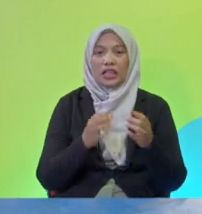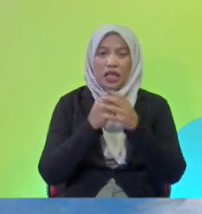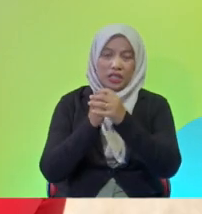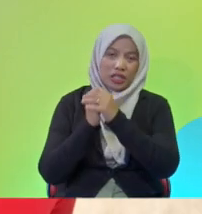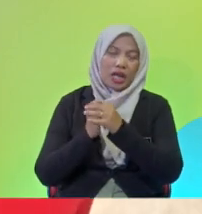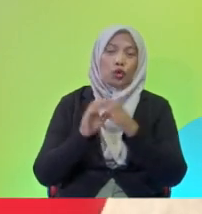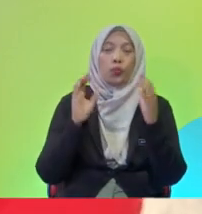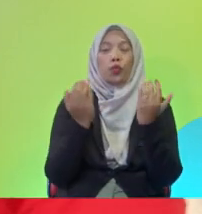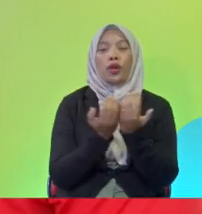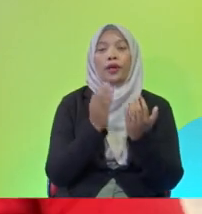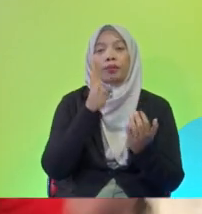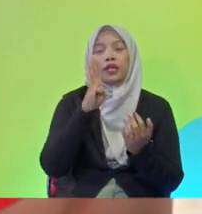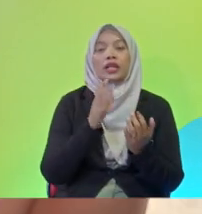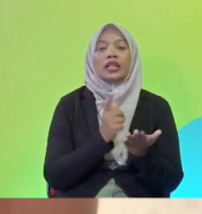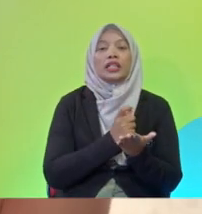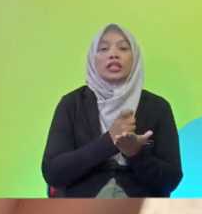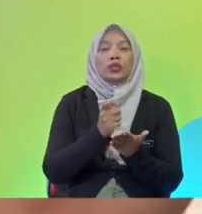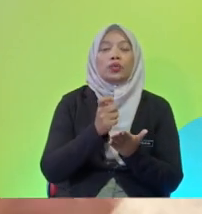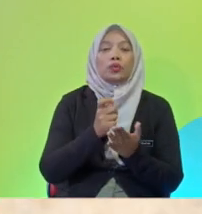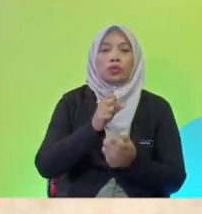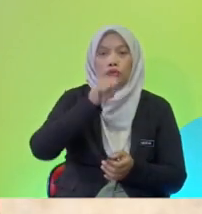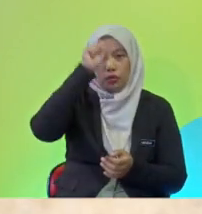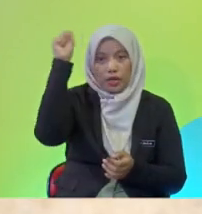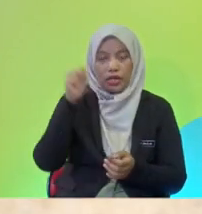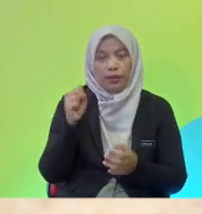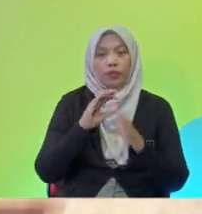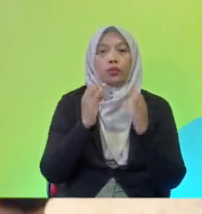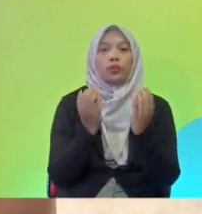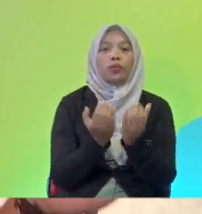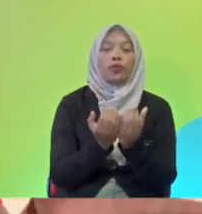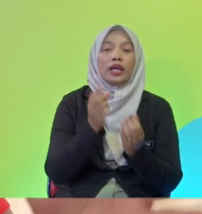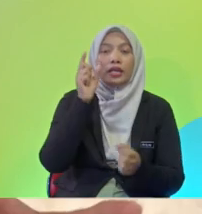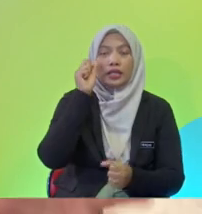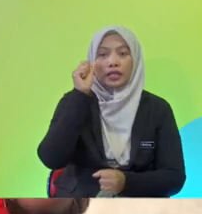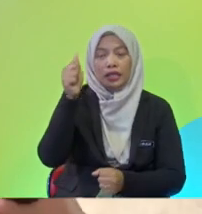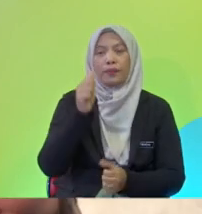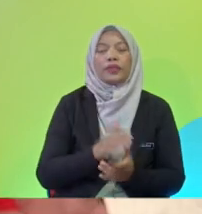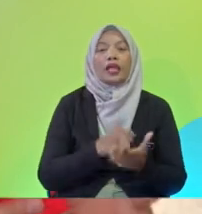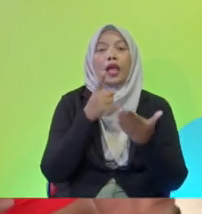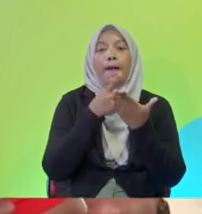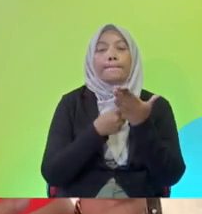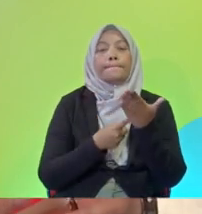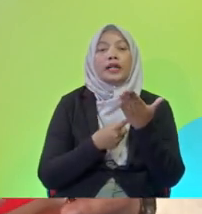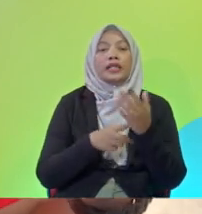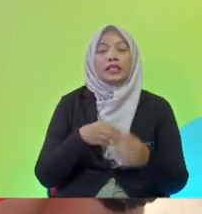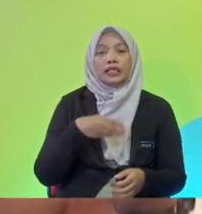tanya kumpulan B. Okey, kita teruskan satu soalan untuk kumpulan A. Okey, kumpulan A. Apa yang